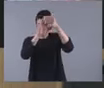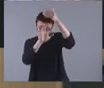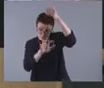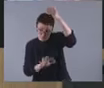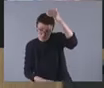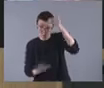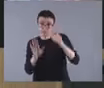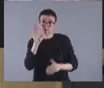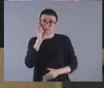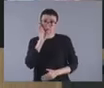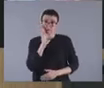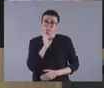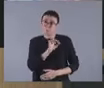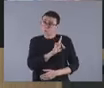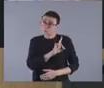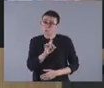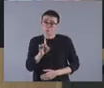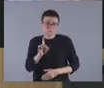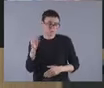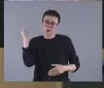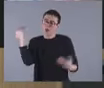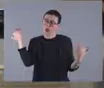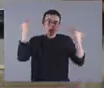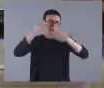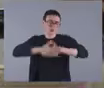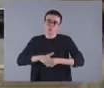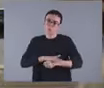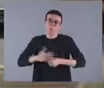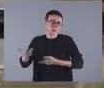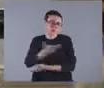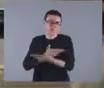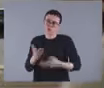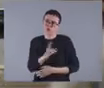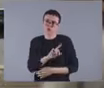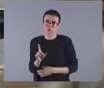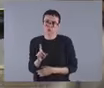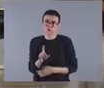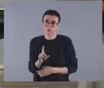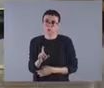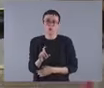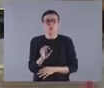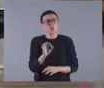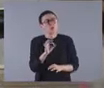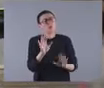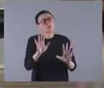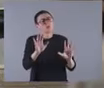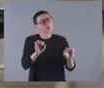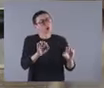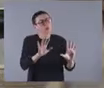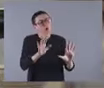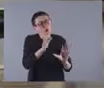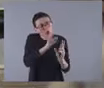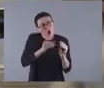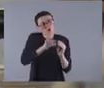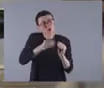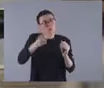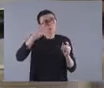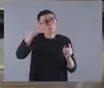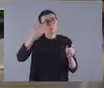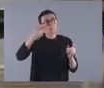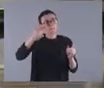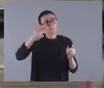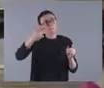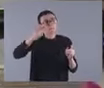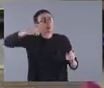ne débordiez pas sinon on va on va y passer la nuit je vous remci c'est juste un éclairage de la question j'en finis euh